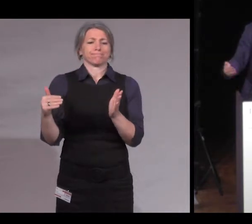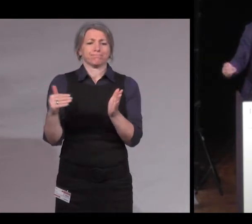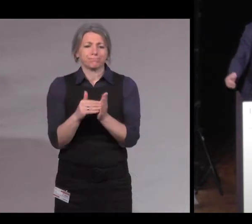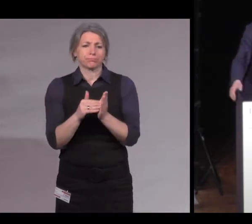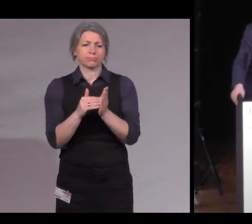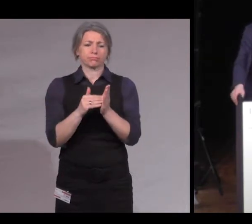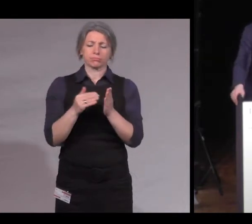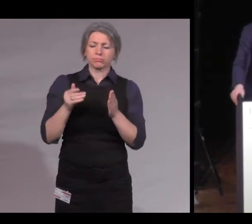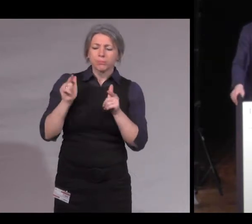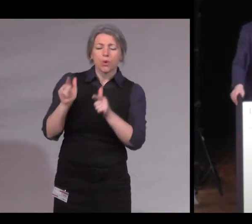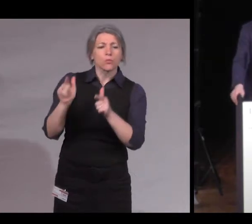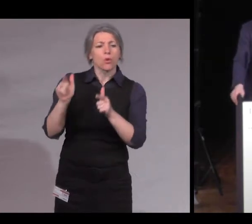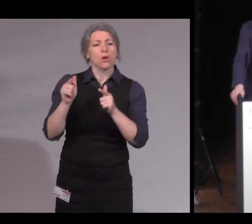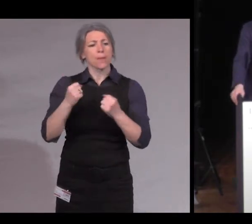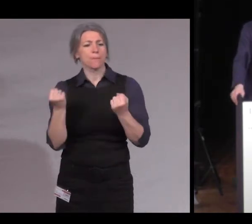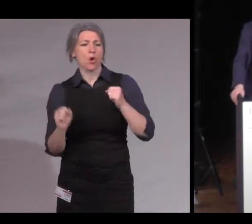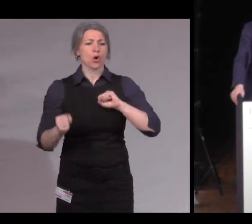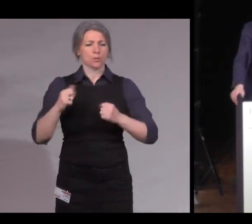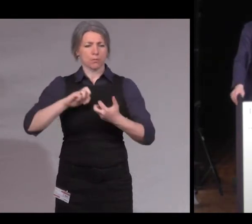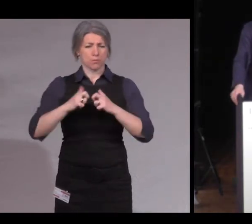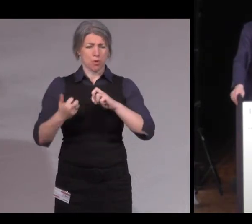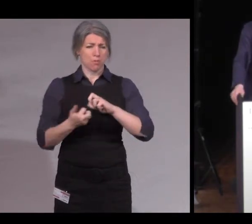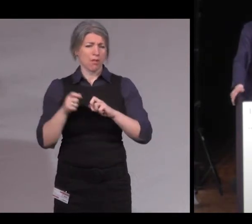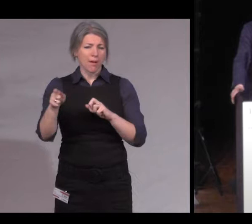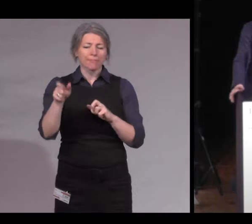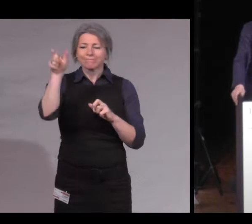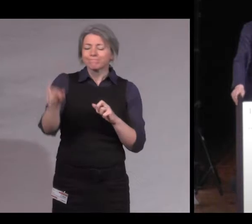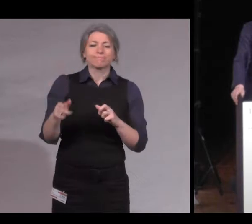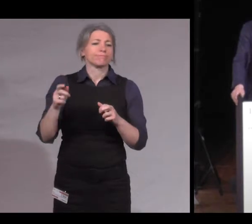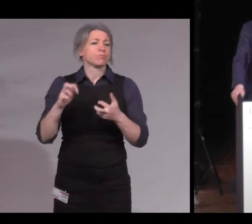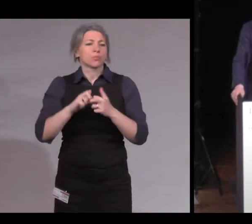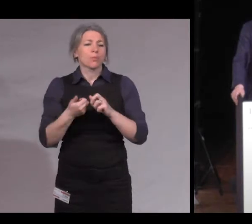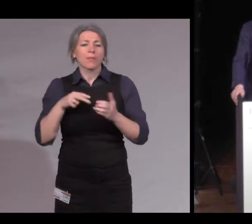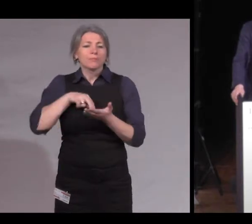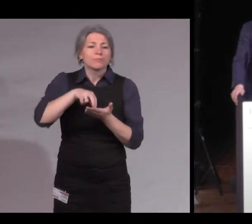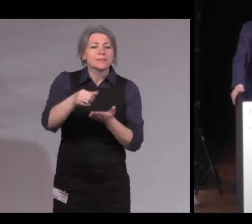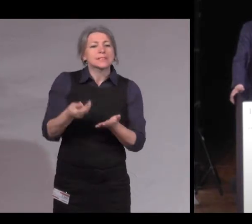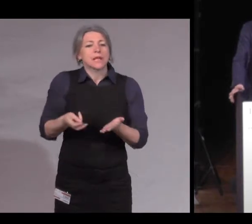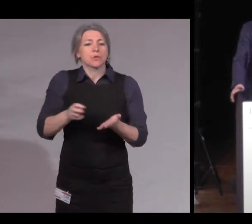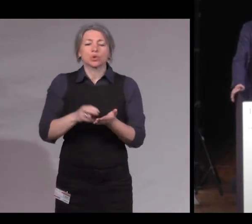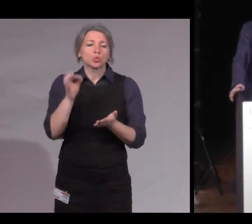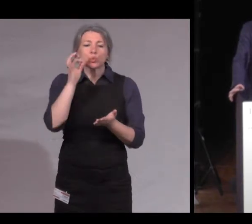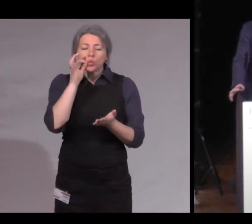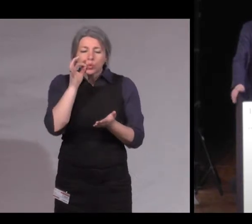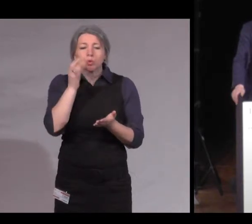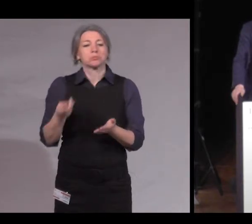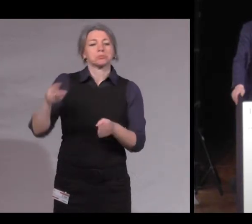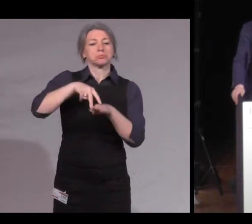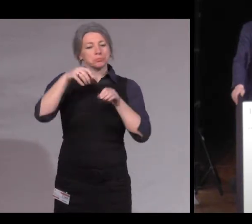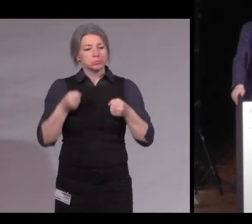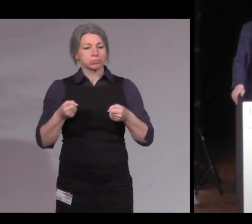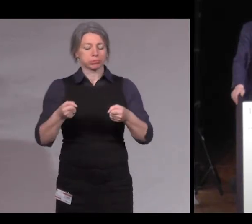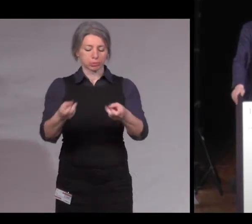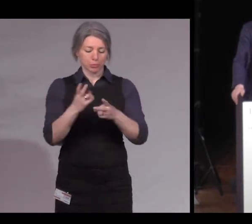vozík, který používají osoby, které nejsou schopni chodit. Tak je to vlastně vozík se samobalanční